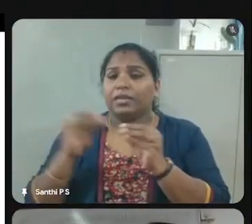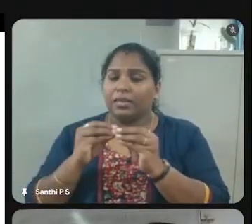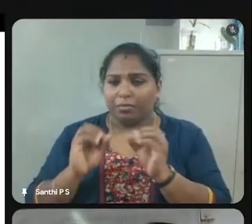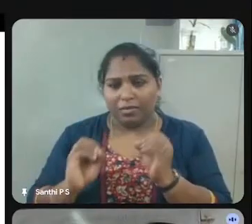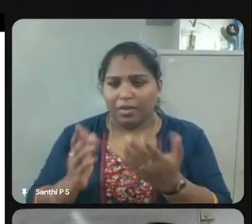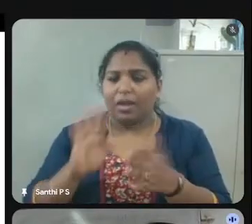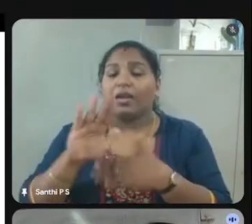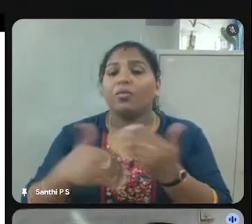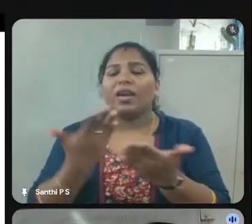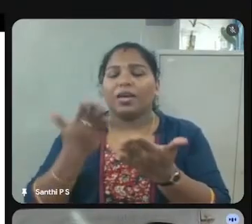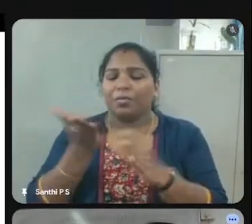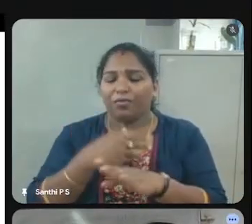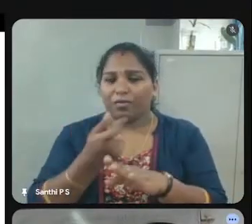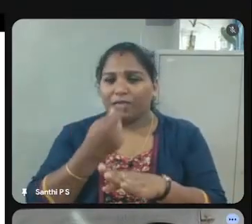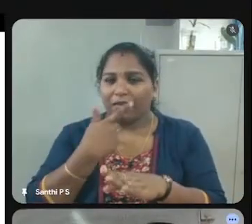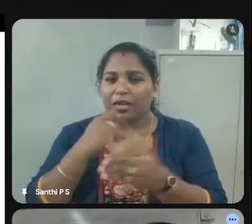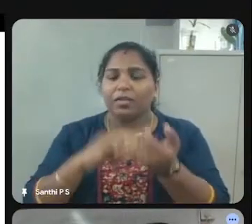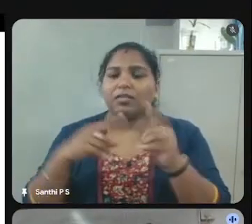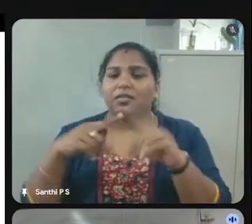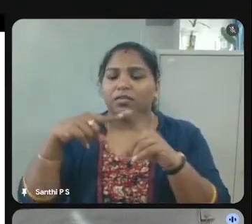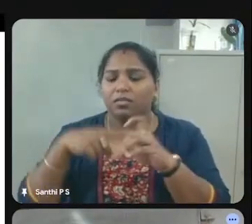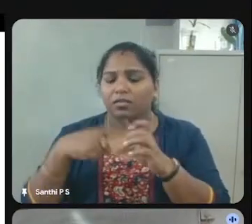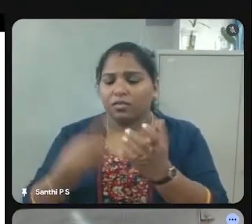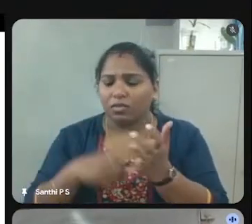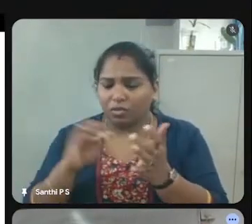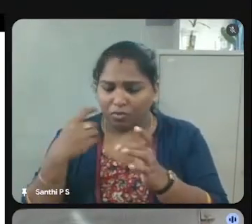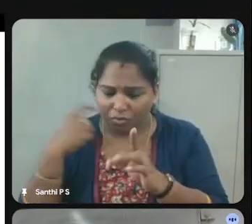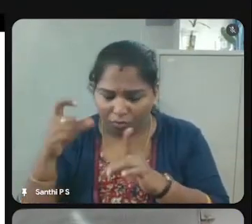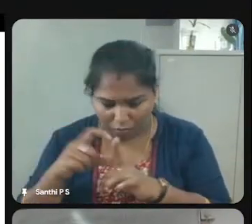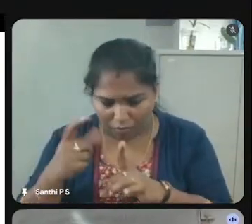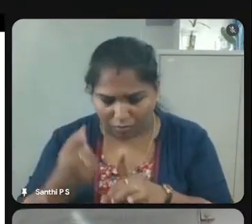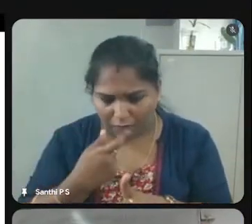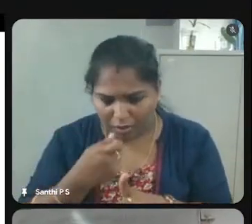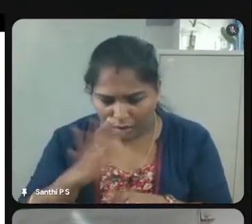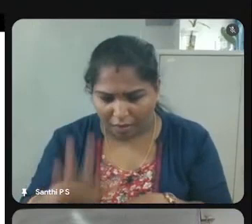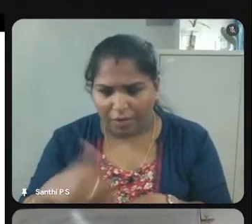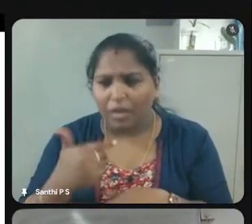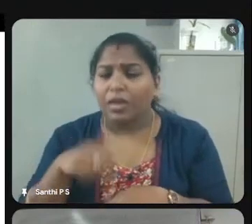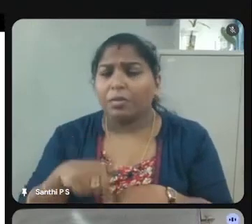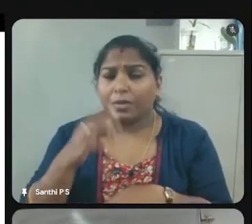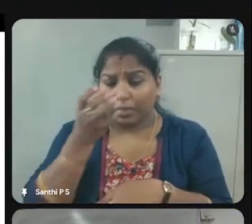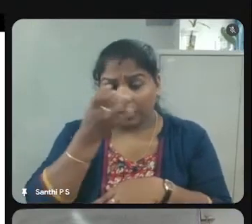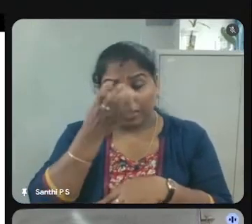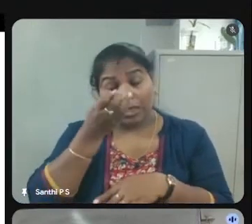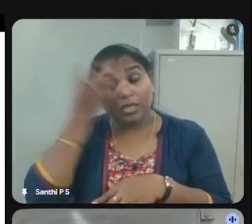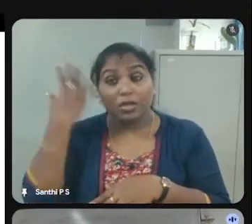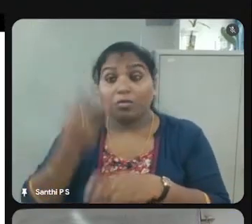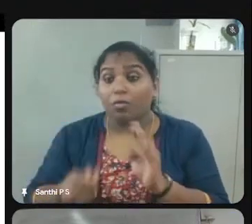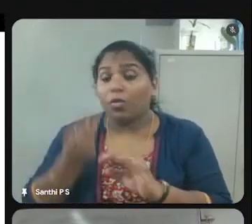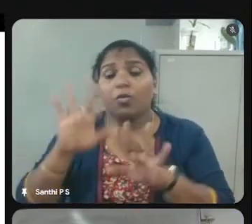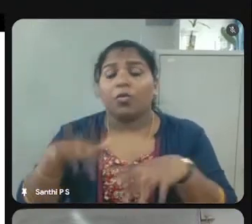സ്റ്റീറോയിഡ് ഒക്കെ കൊടുത്തു തുടങ്ങിയപ്പോഴത്തേക്കും. ശരി. ഇപ്പൊ ഈ ഹോർമോൺ ട്രീറ്റ്മെന്റ് എടുത്തതിന് ശേഷം ഭയങ്കര ദേഷ്യം മീൻസ് ഞാൻ എന്ത്